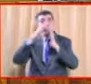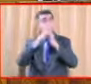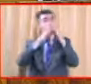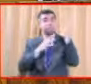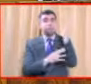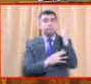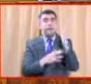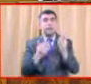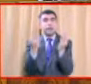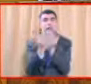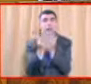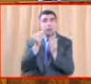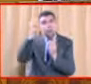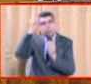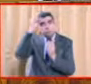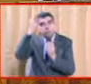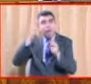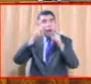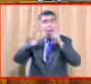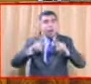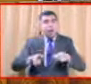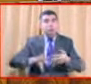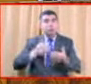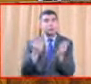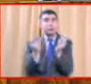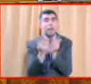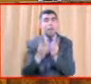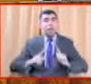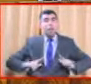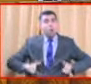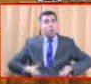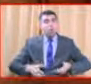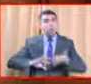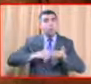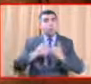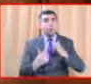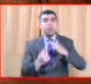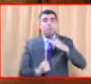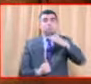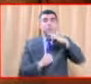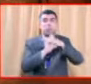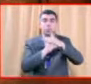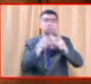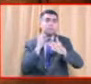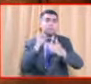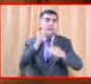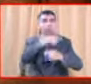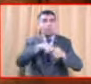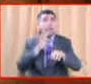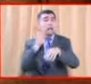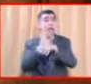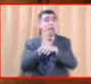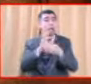للطلبة، نظرا لأن المنطقة بها مؤسسات تعليمية ثانوية وتأهيلية وبحاجة